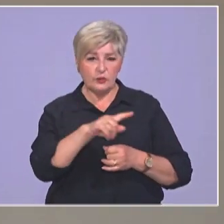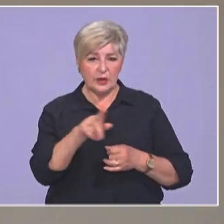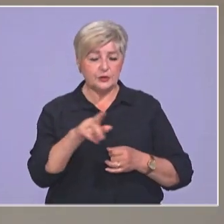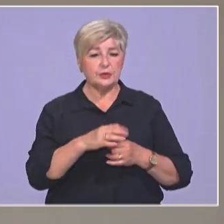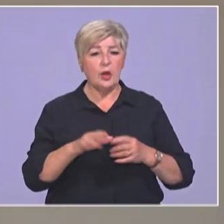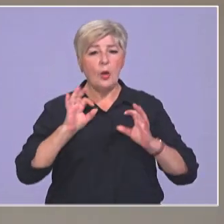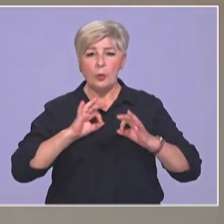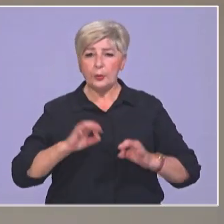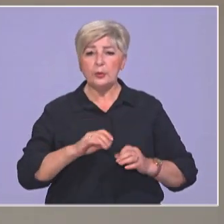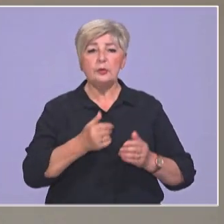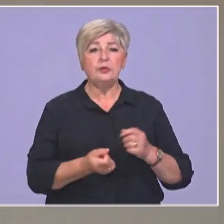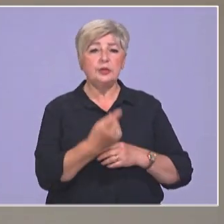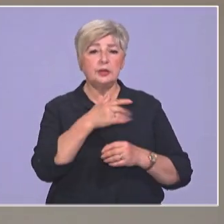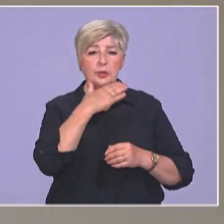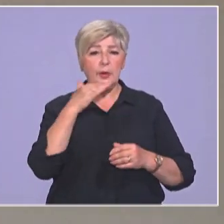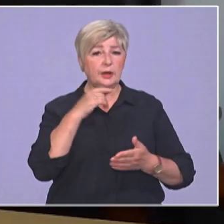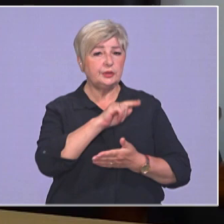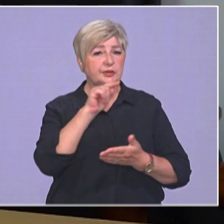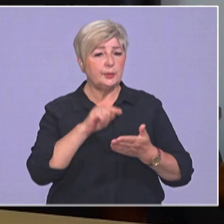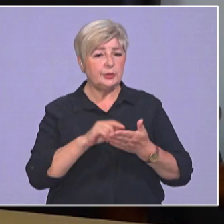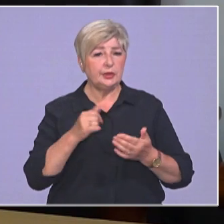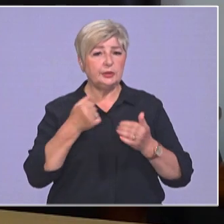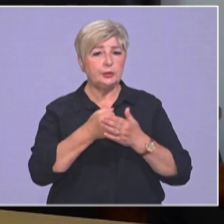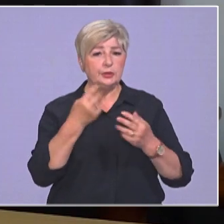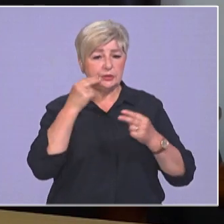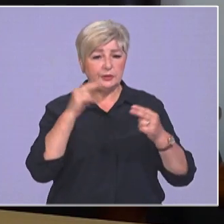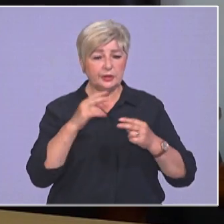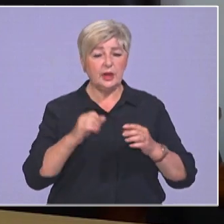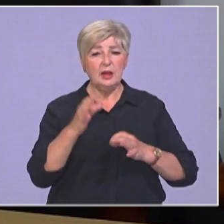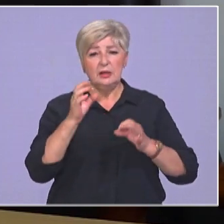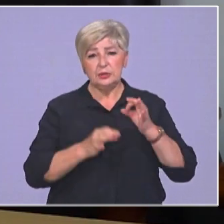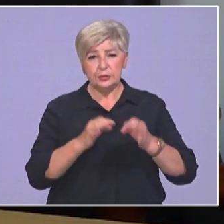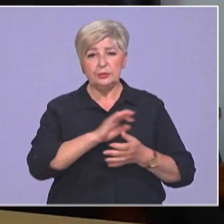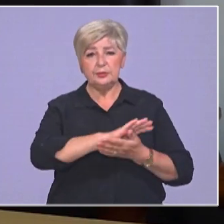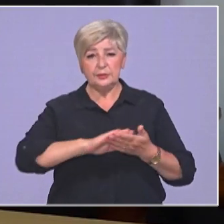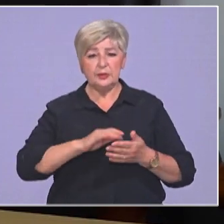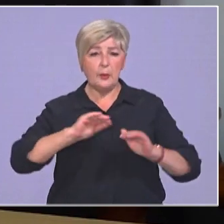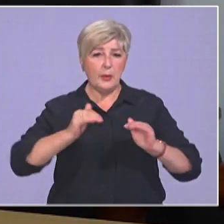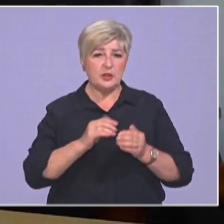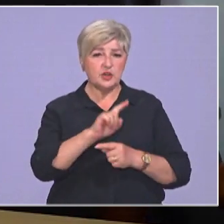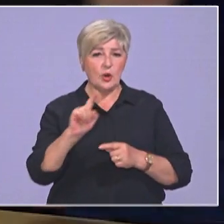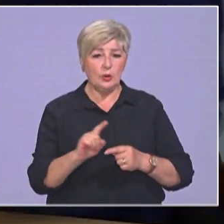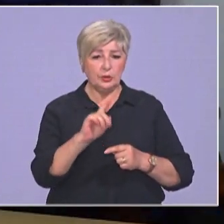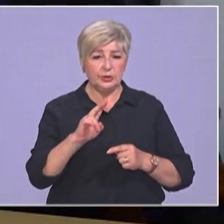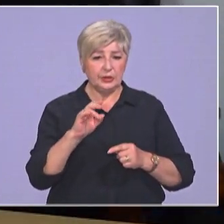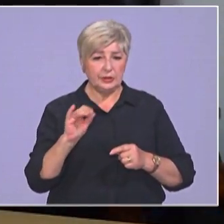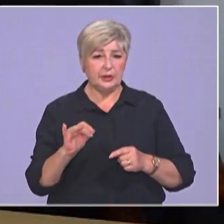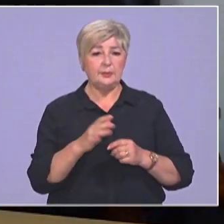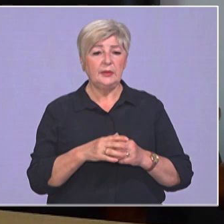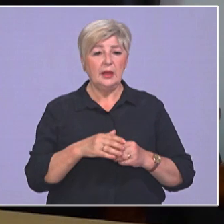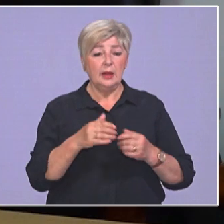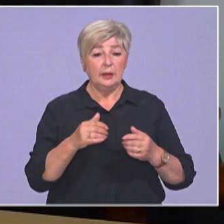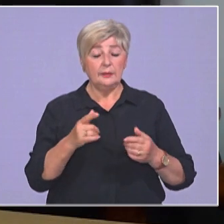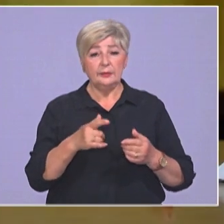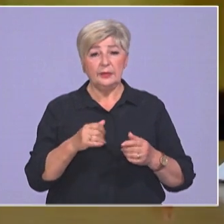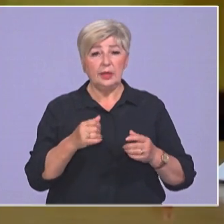виникло чимало питань до свідка. Судове засідання тривало менше години. Чергове, яке мало відбутися 1 травня, перенесли